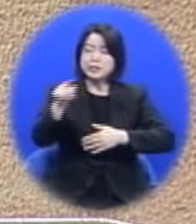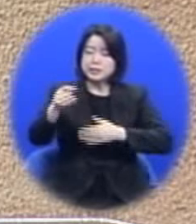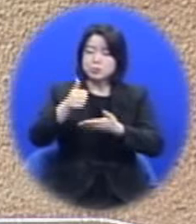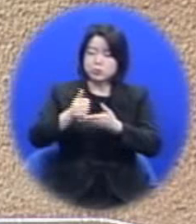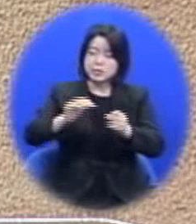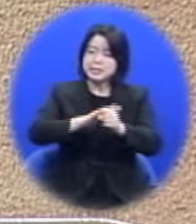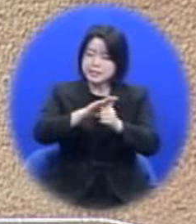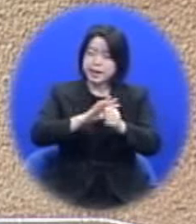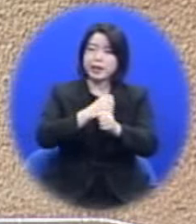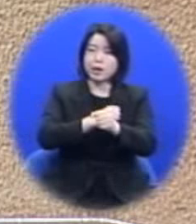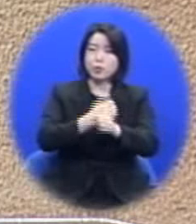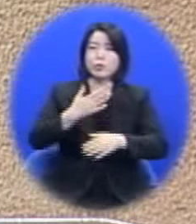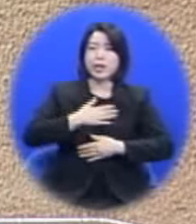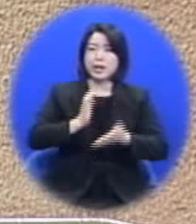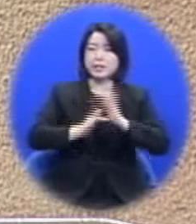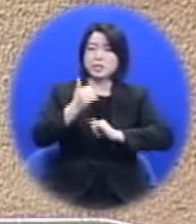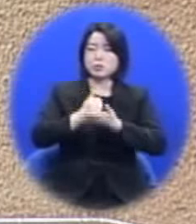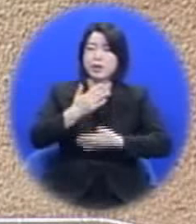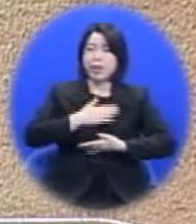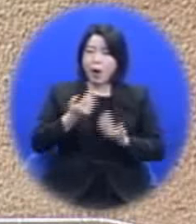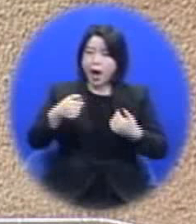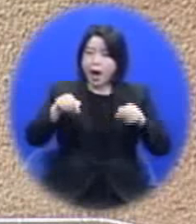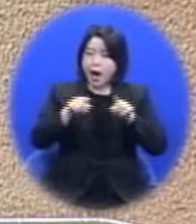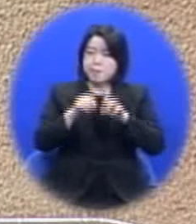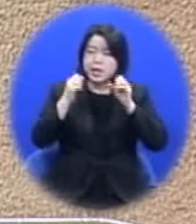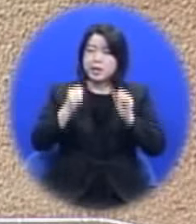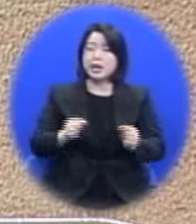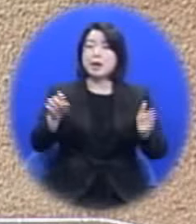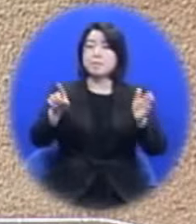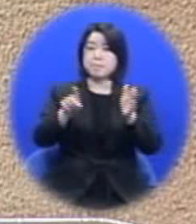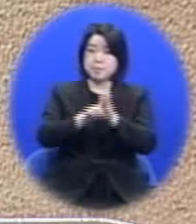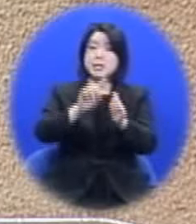사랑하고 내가 예수님이 나와 함께 계시는게